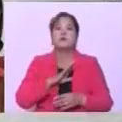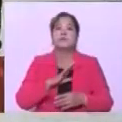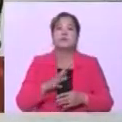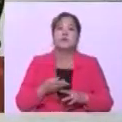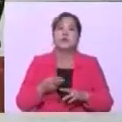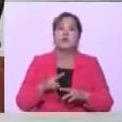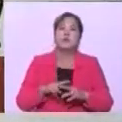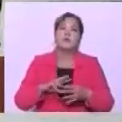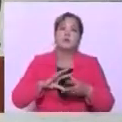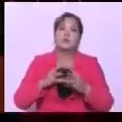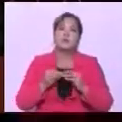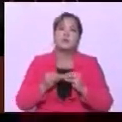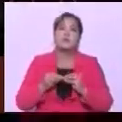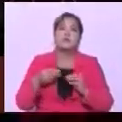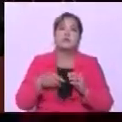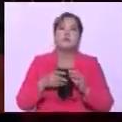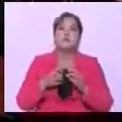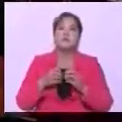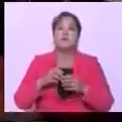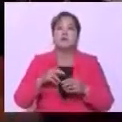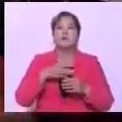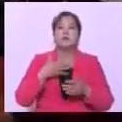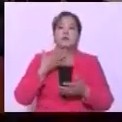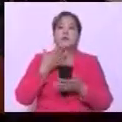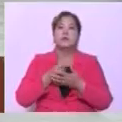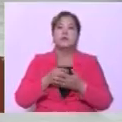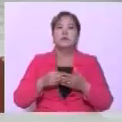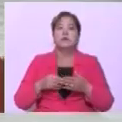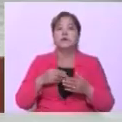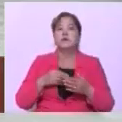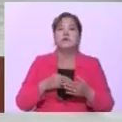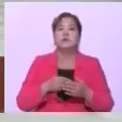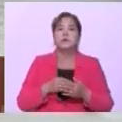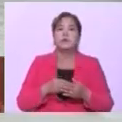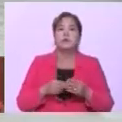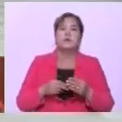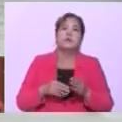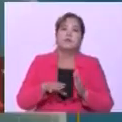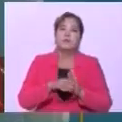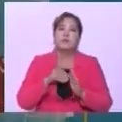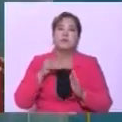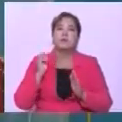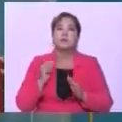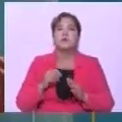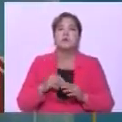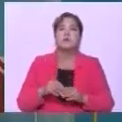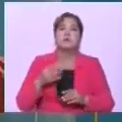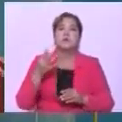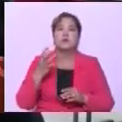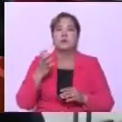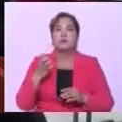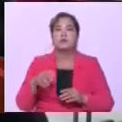Таким образом, более 80 солдат сделали свой выбор в течение получаса. На этом избирательном участке право голоса имеет около 400